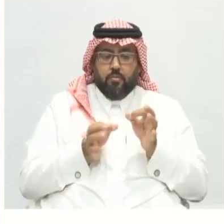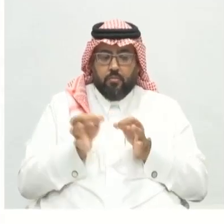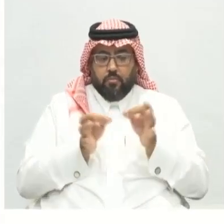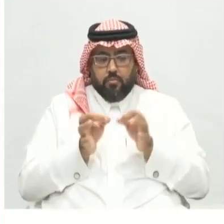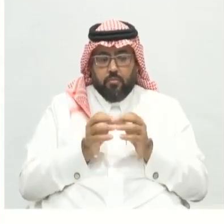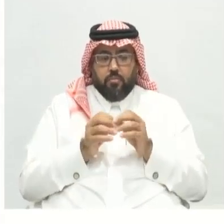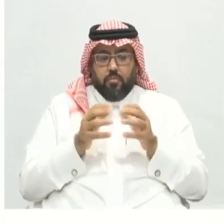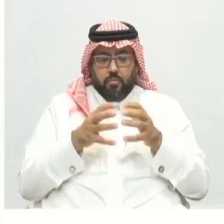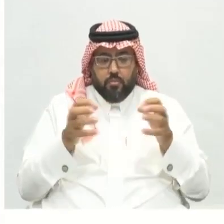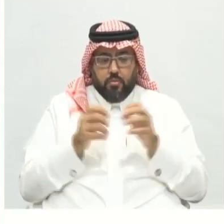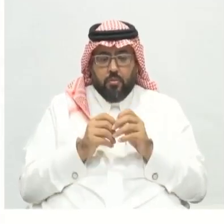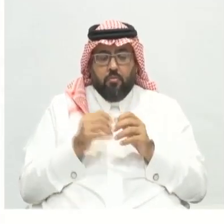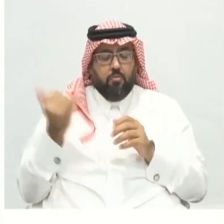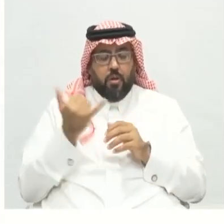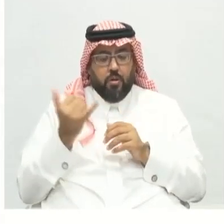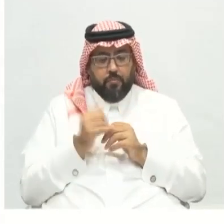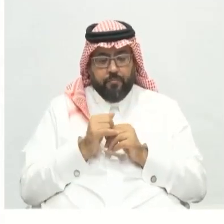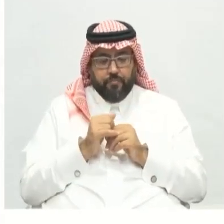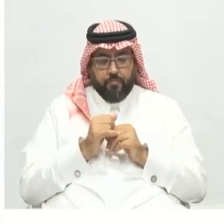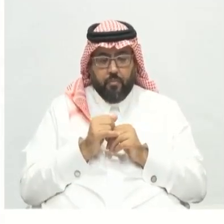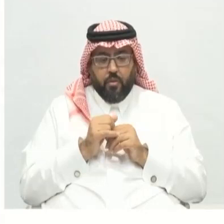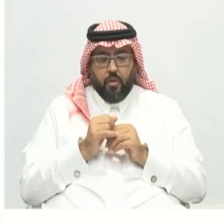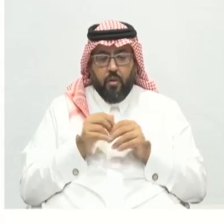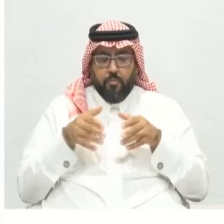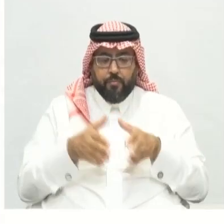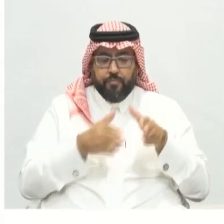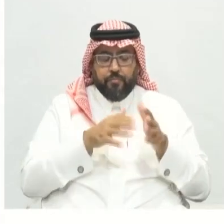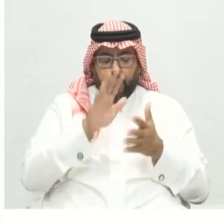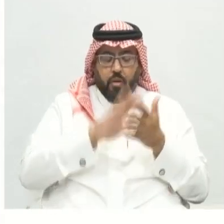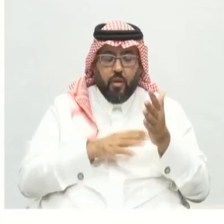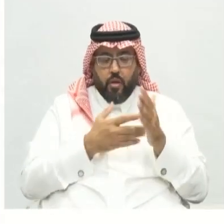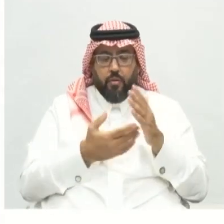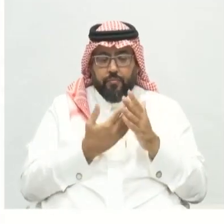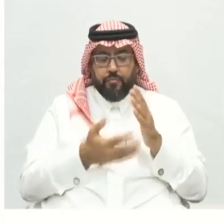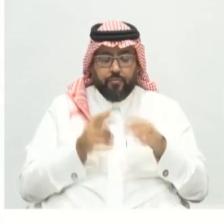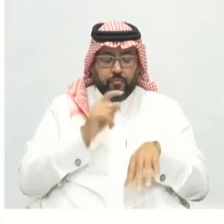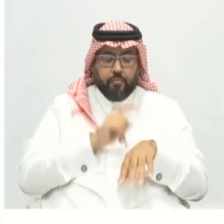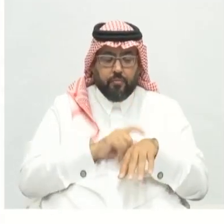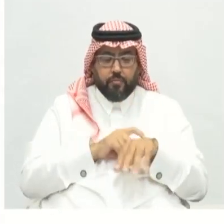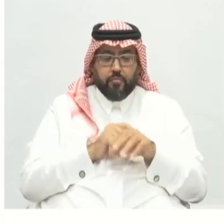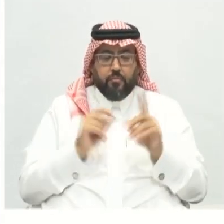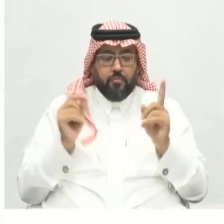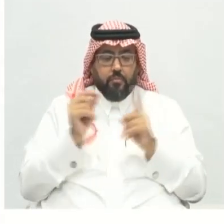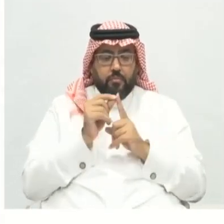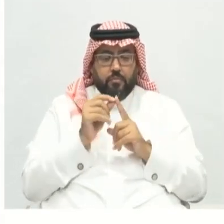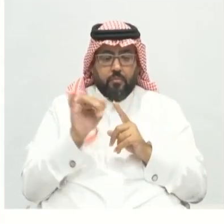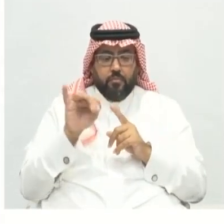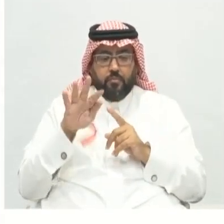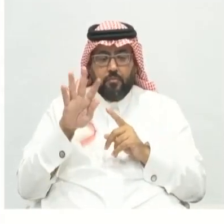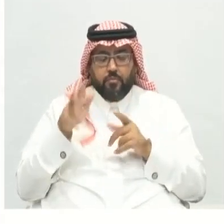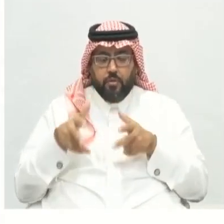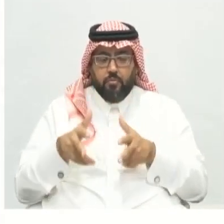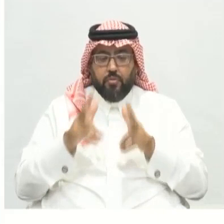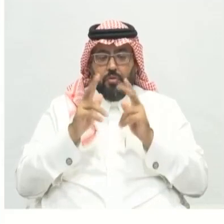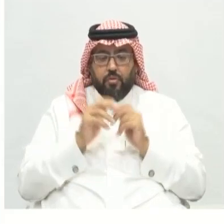مفصله تحدد المهام والموارد والجدول الزمني لتحقيق اهداف المشروع بعد